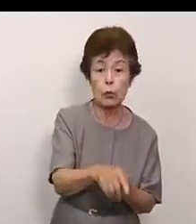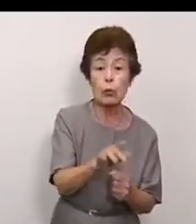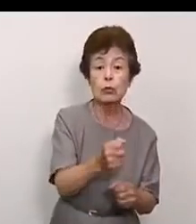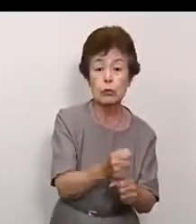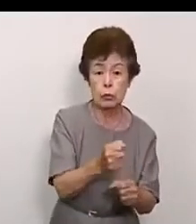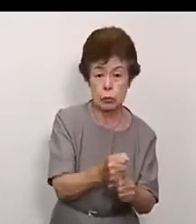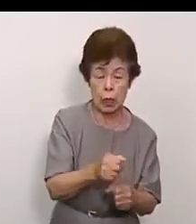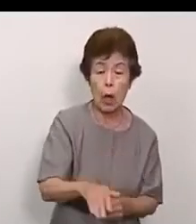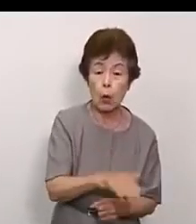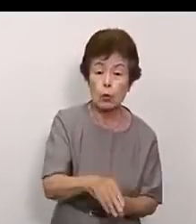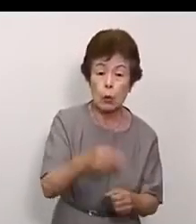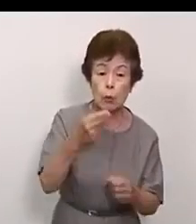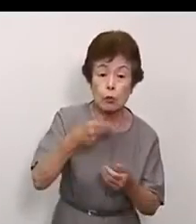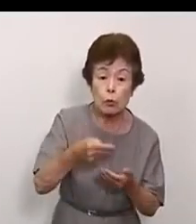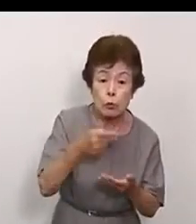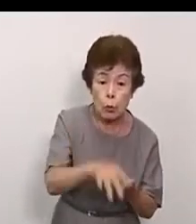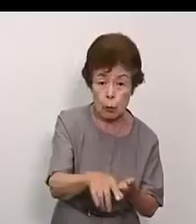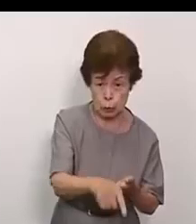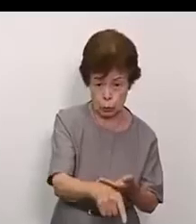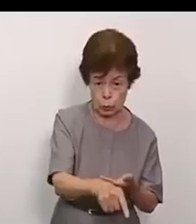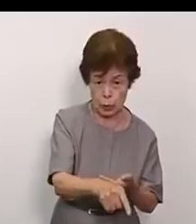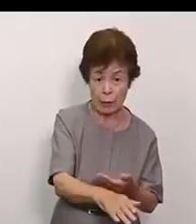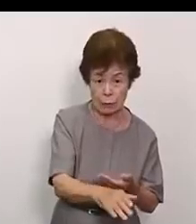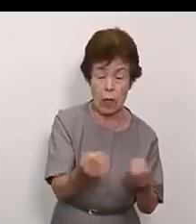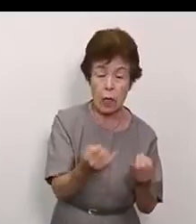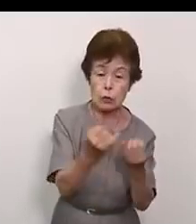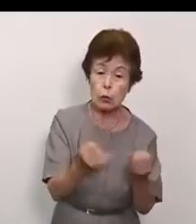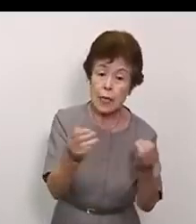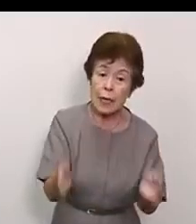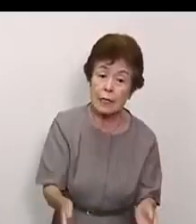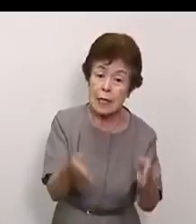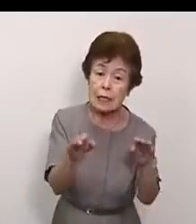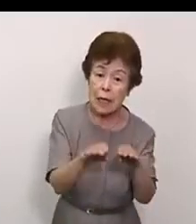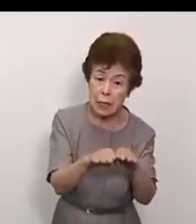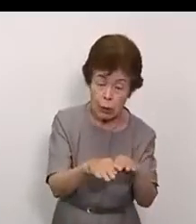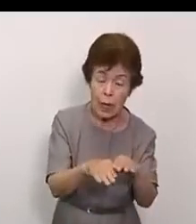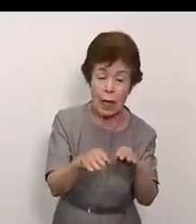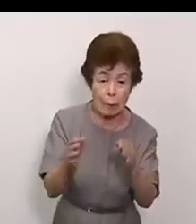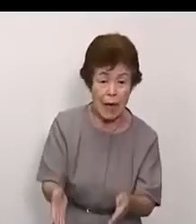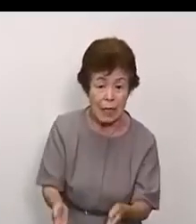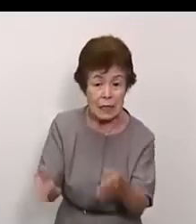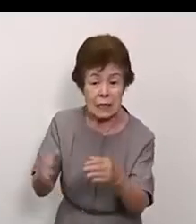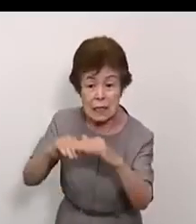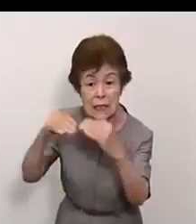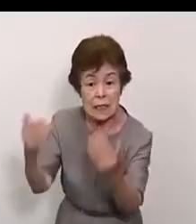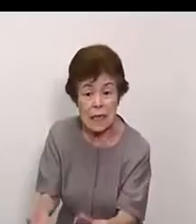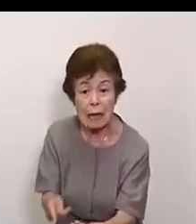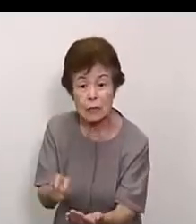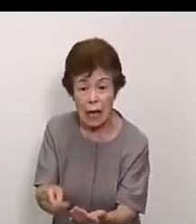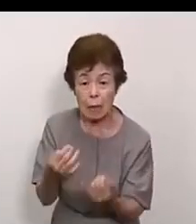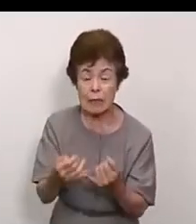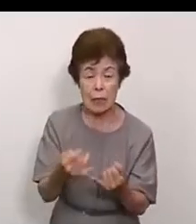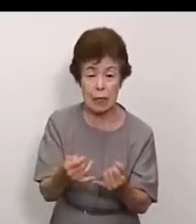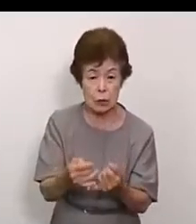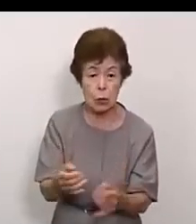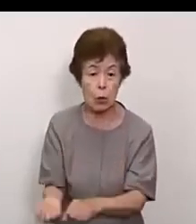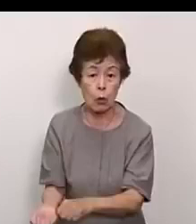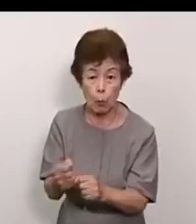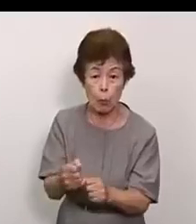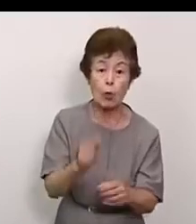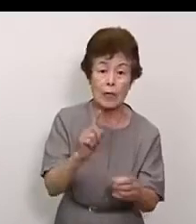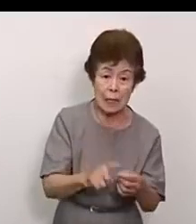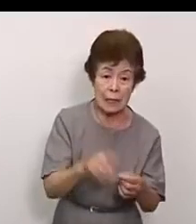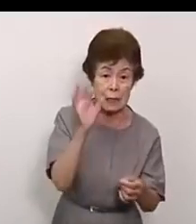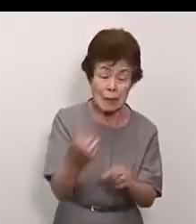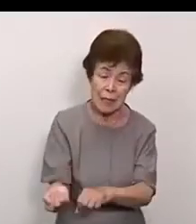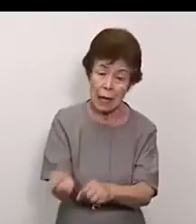られたんですけど、その女性センターとかシェルターの在り方を根本的に見直す必要があるんじゃないかな